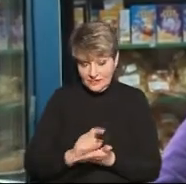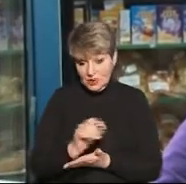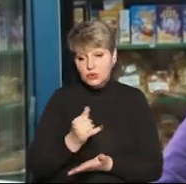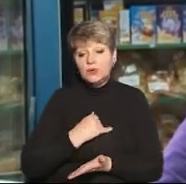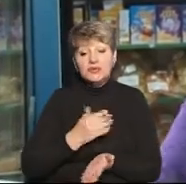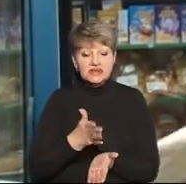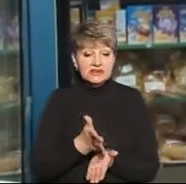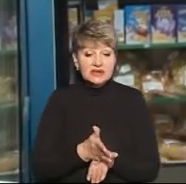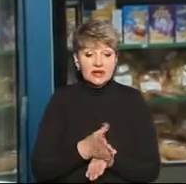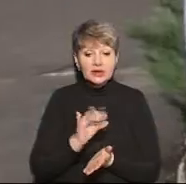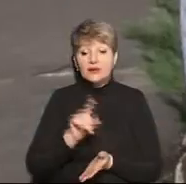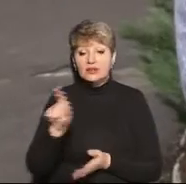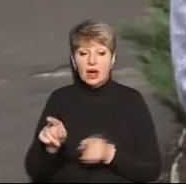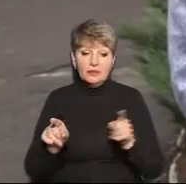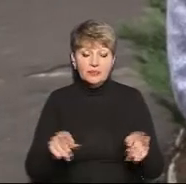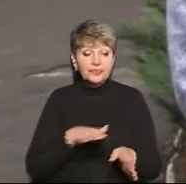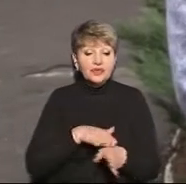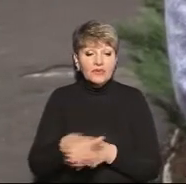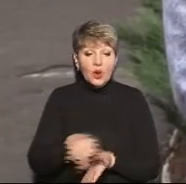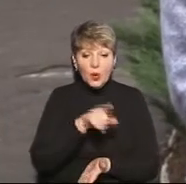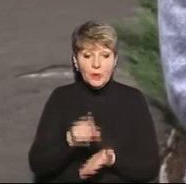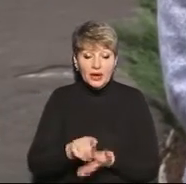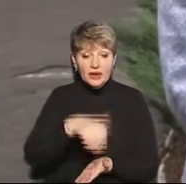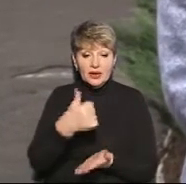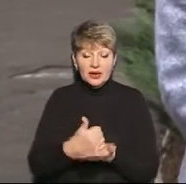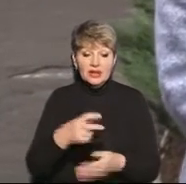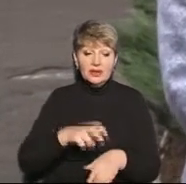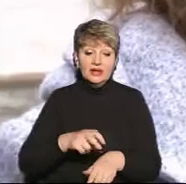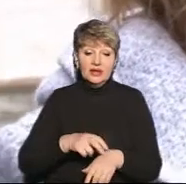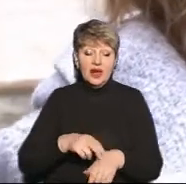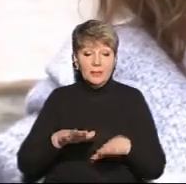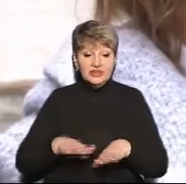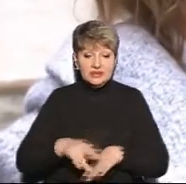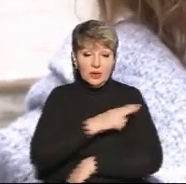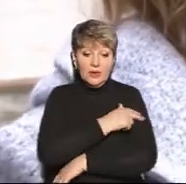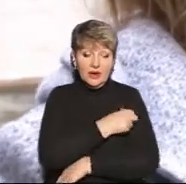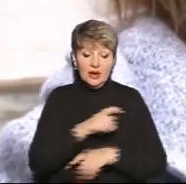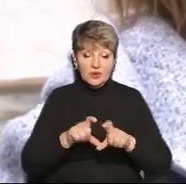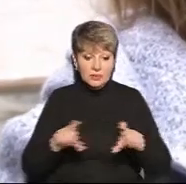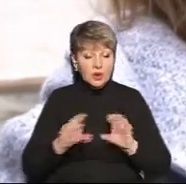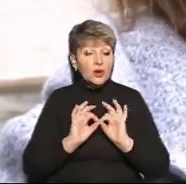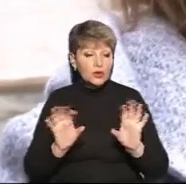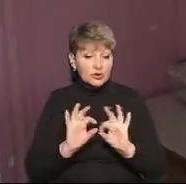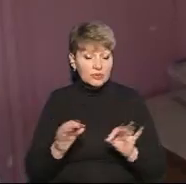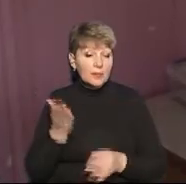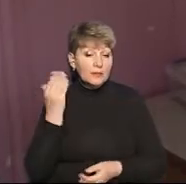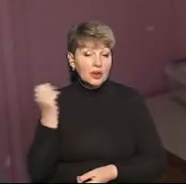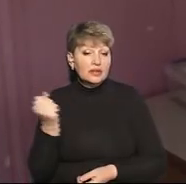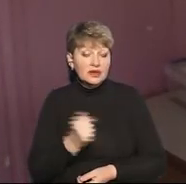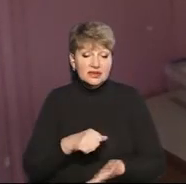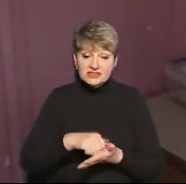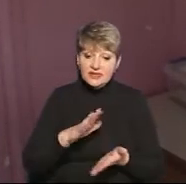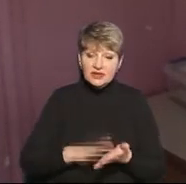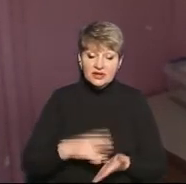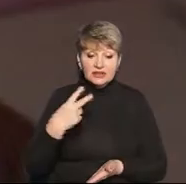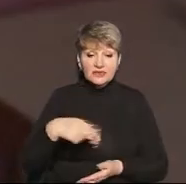нас. І там. Виконувачка обов'язків головного лікаря Ватутінської міської лікарні Олена Юрженко розповідає, минулого тижня